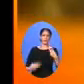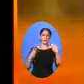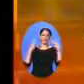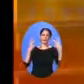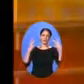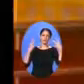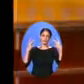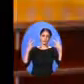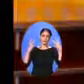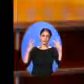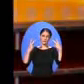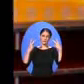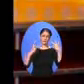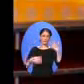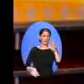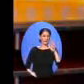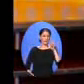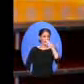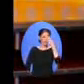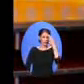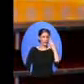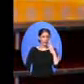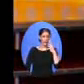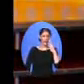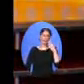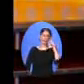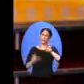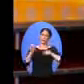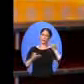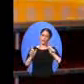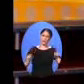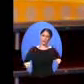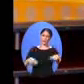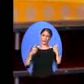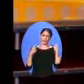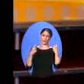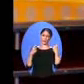מאוד שאם זה הורים, אם זה אנשי חינוך,